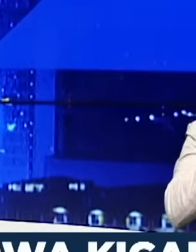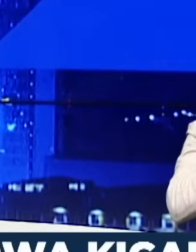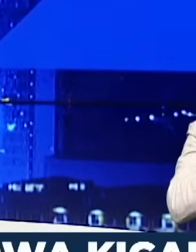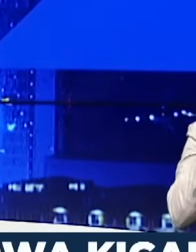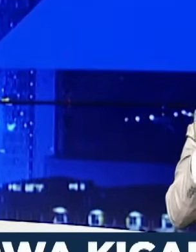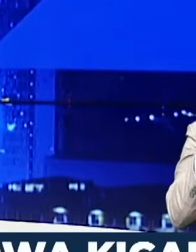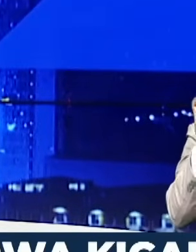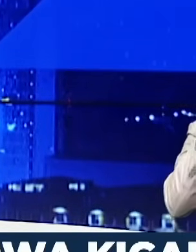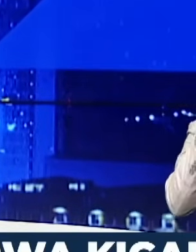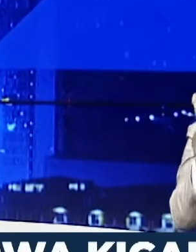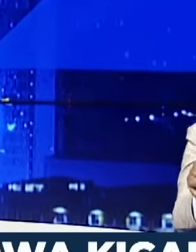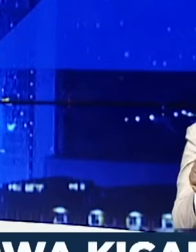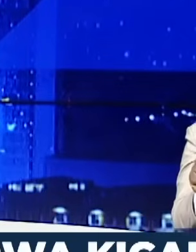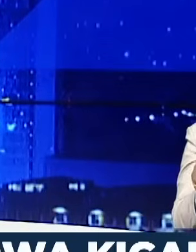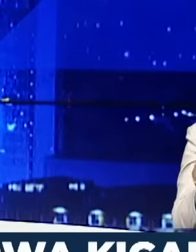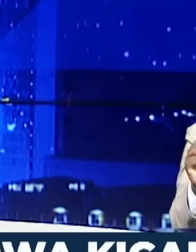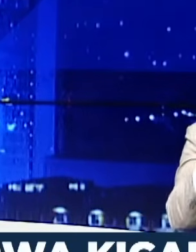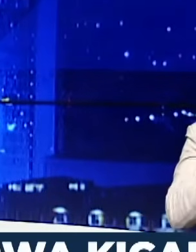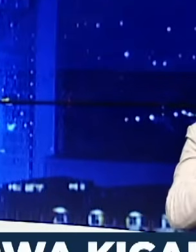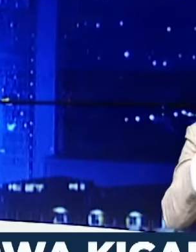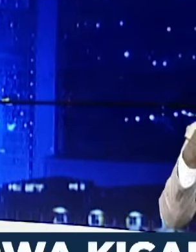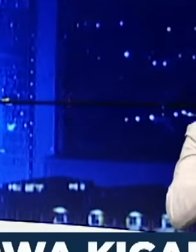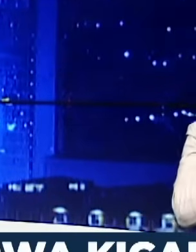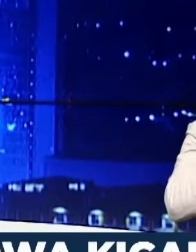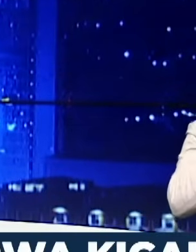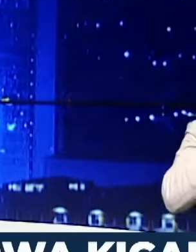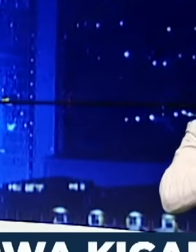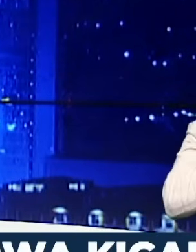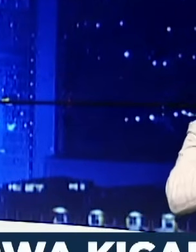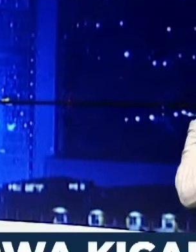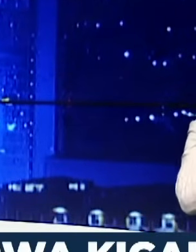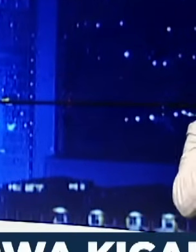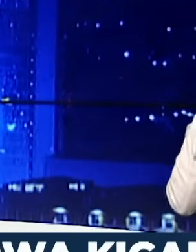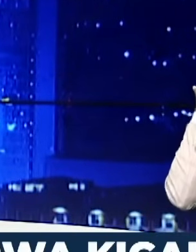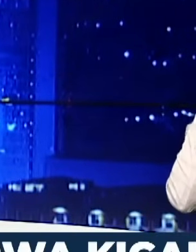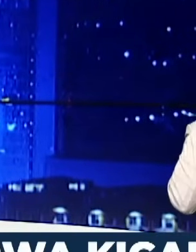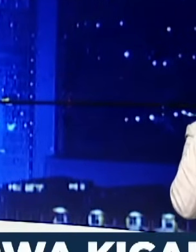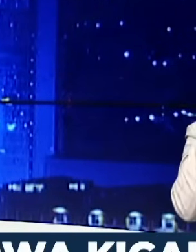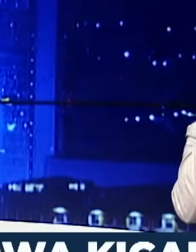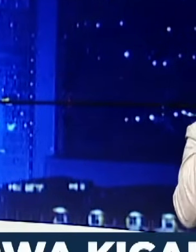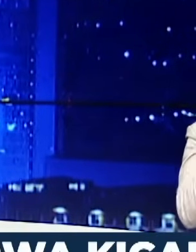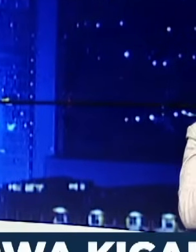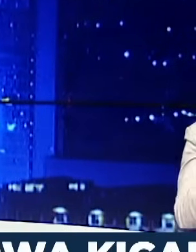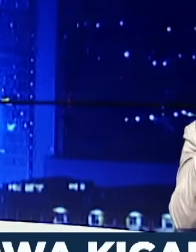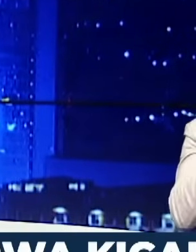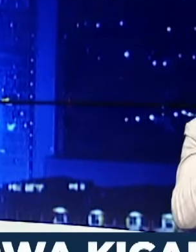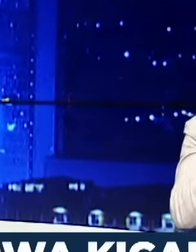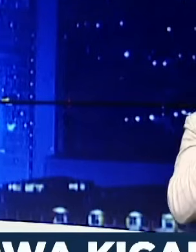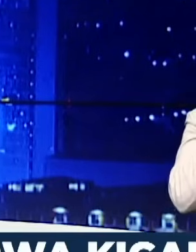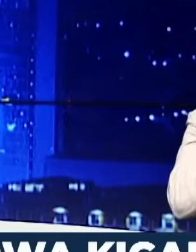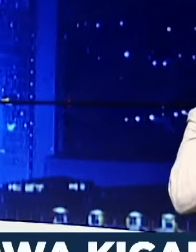wa Afurika y'Iburasirazuba kongera imbaraga mu bikorwa byo gukumira genocide ndetse